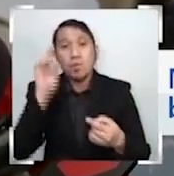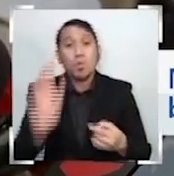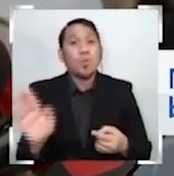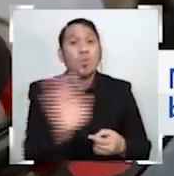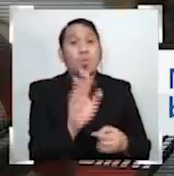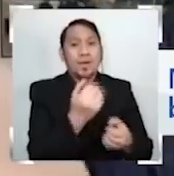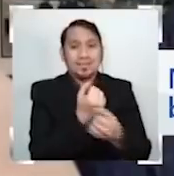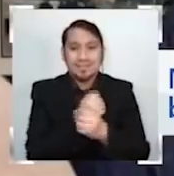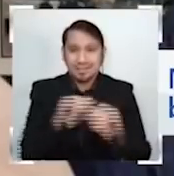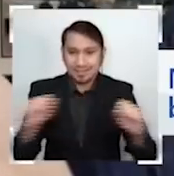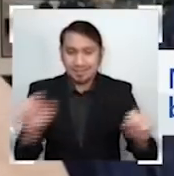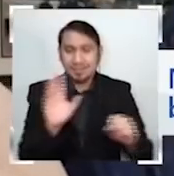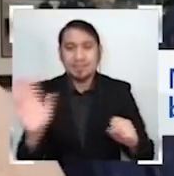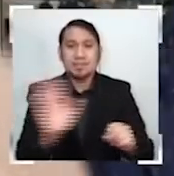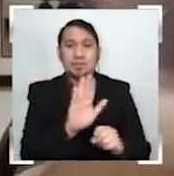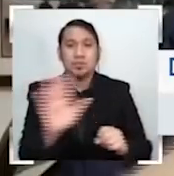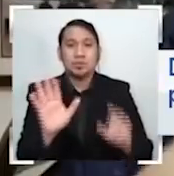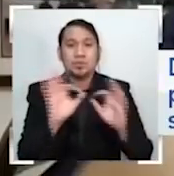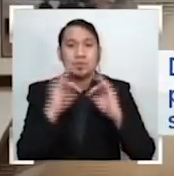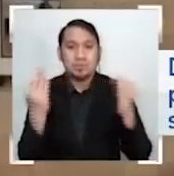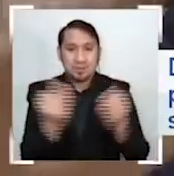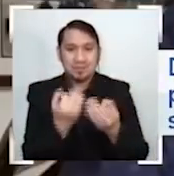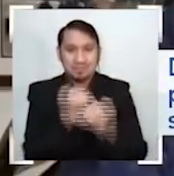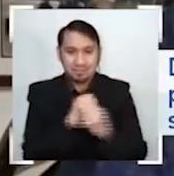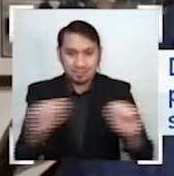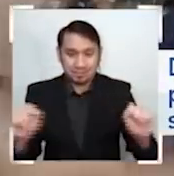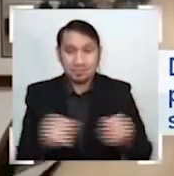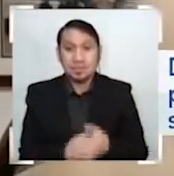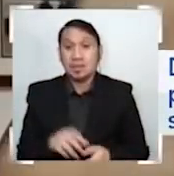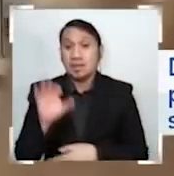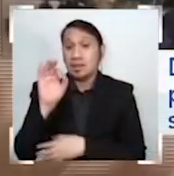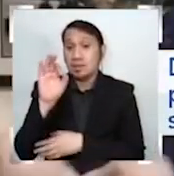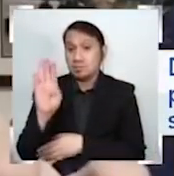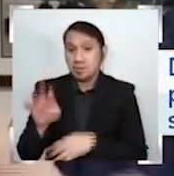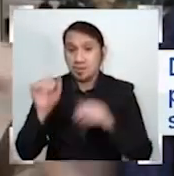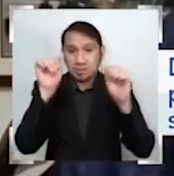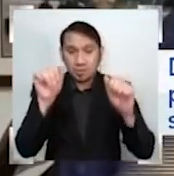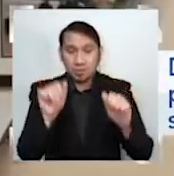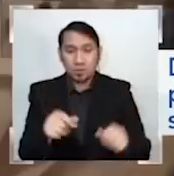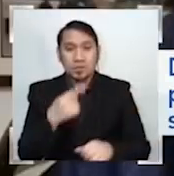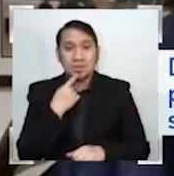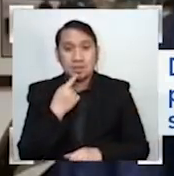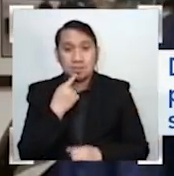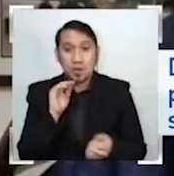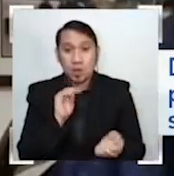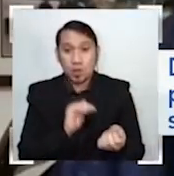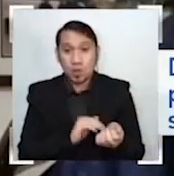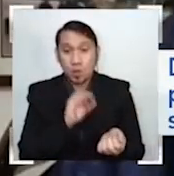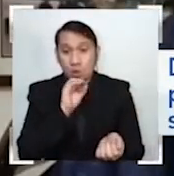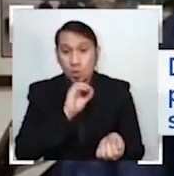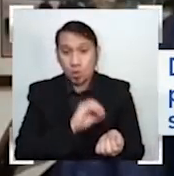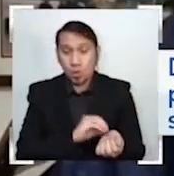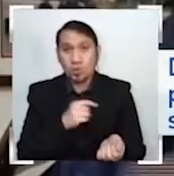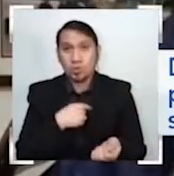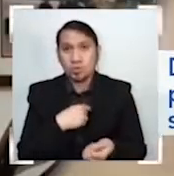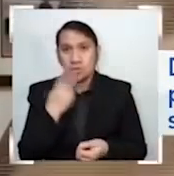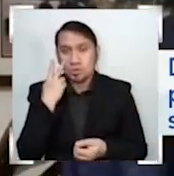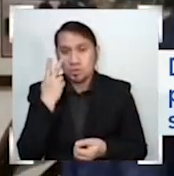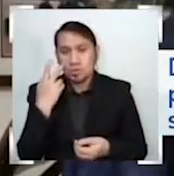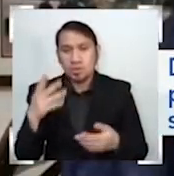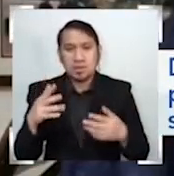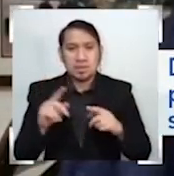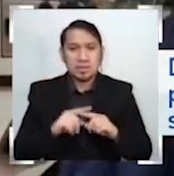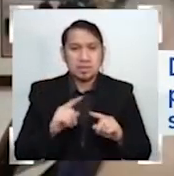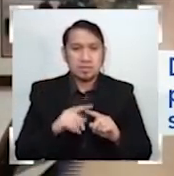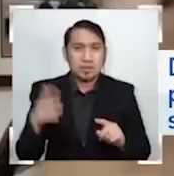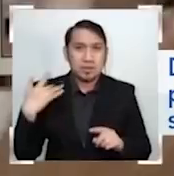ng inyong pamilya. Sa kanya namang Facebook post, sinabi ni Doc Willie Ong na sa tingin niya, ibang estilo ng pangangampanya